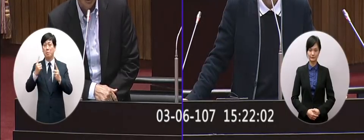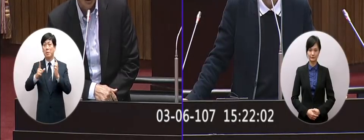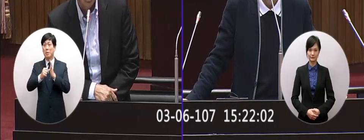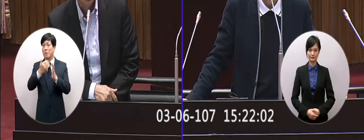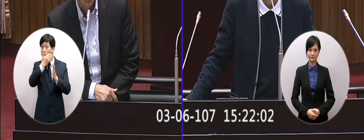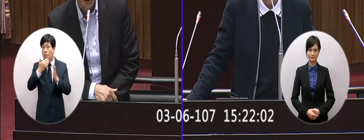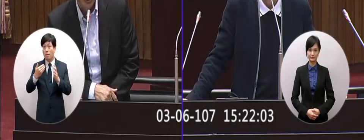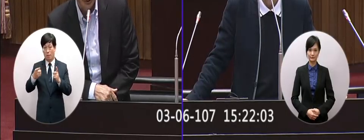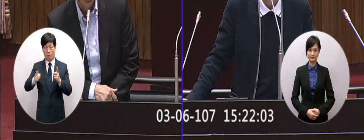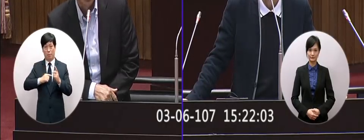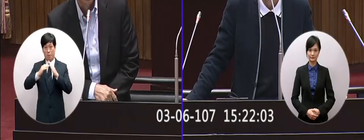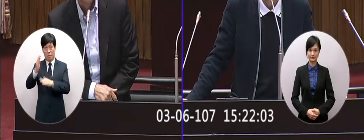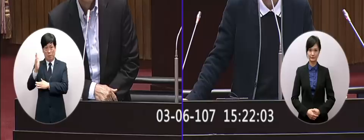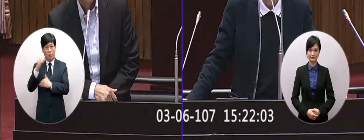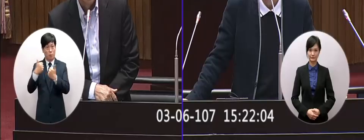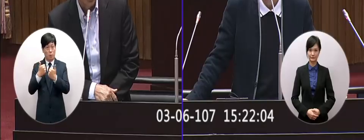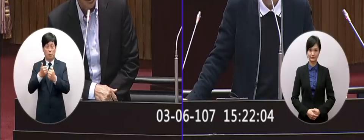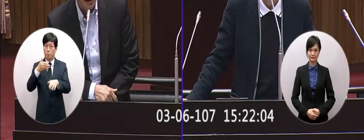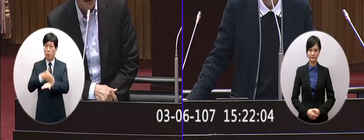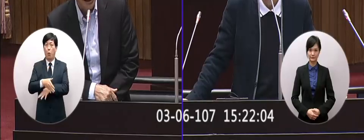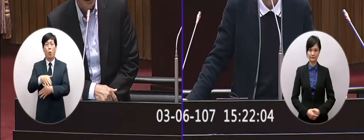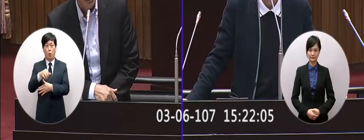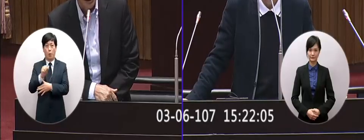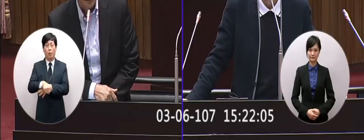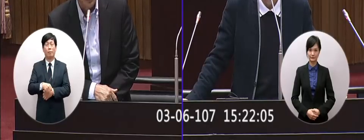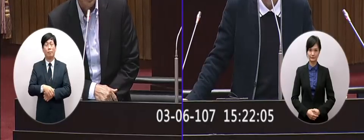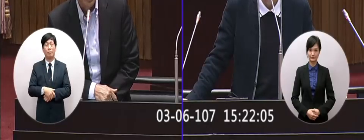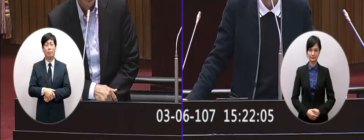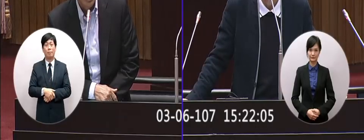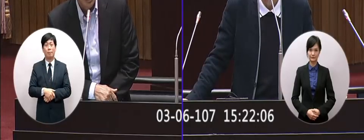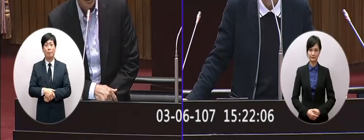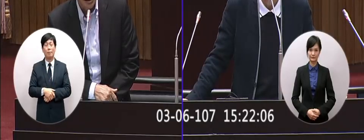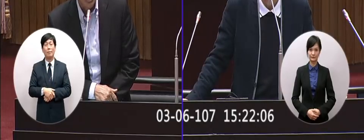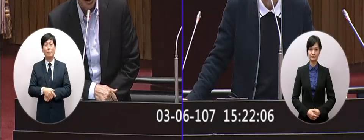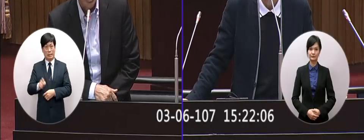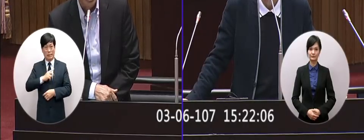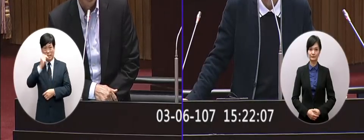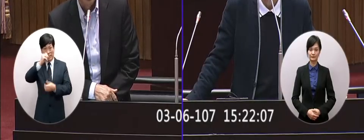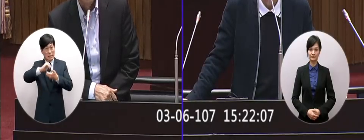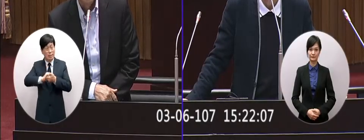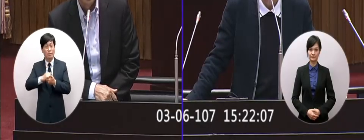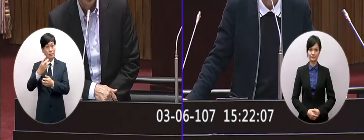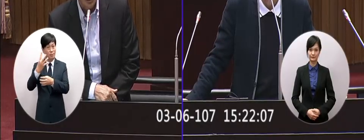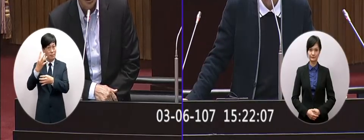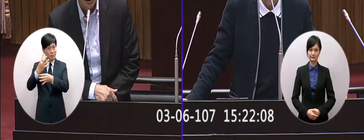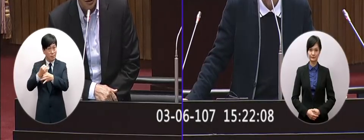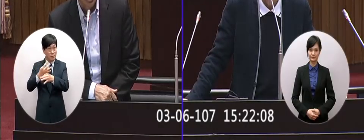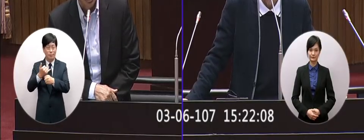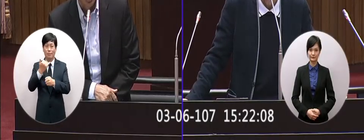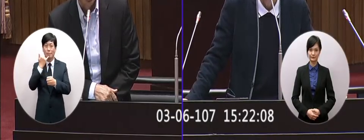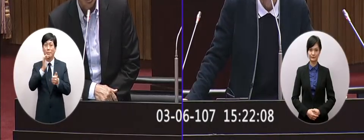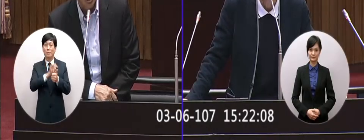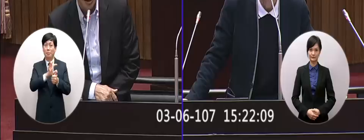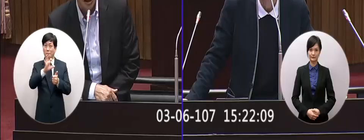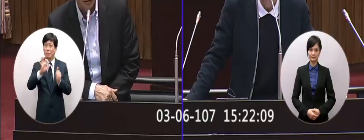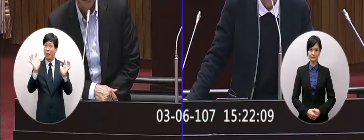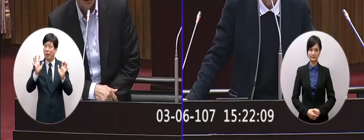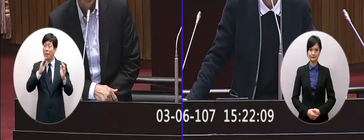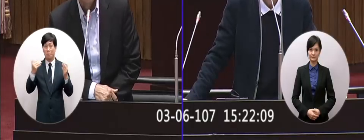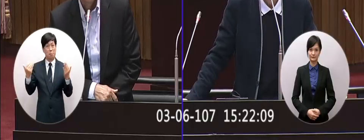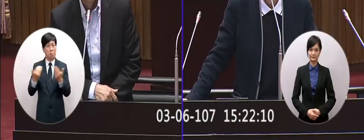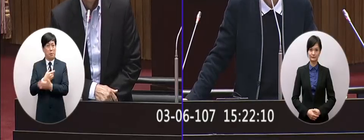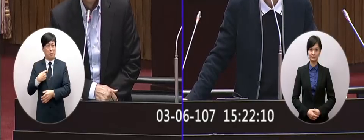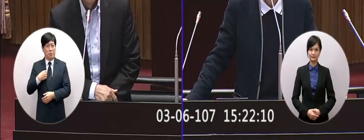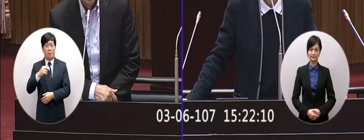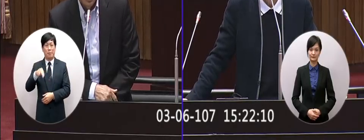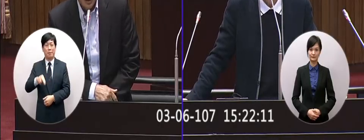哈布鲁塞尔市政会议的通过啊，所以在他们这个特定的节日啊，那么帮这个尿尿小童穿上客家服